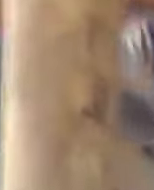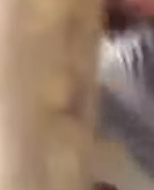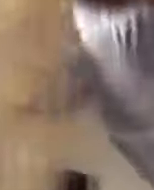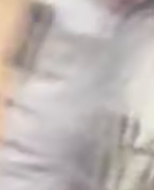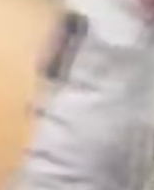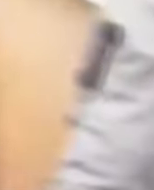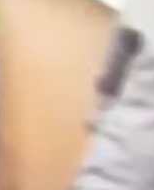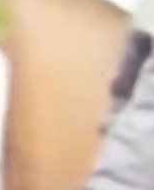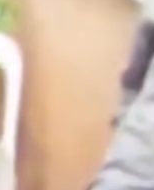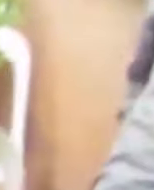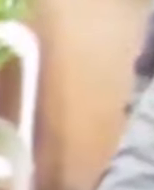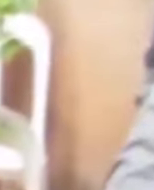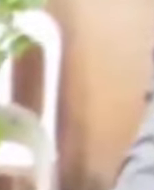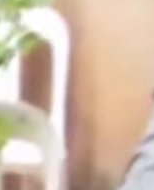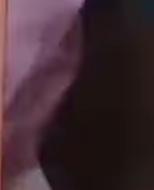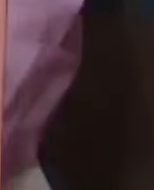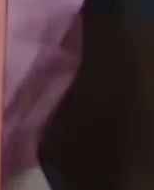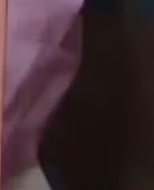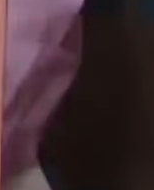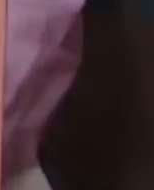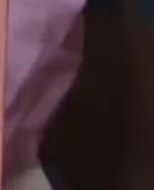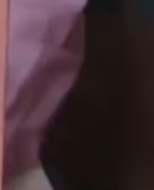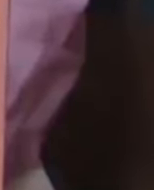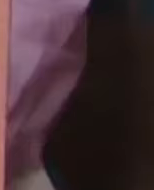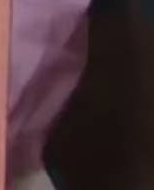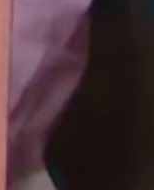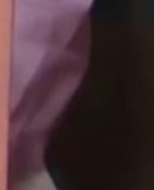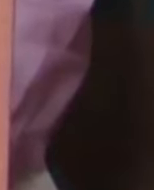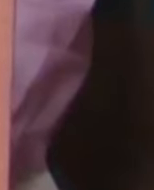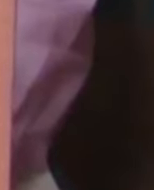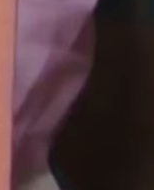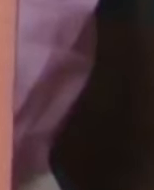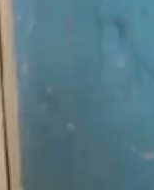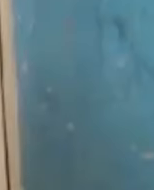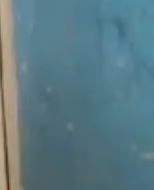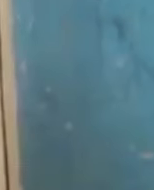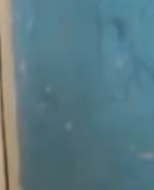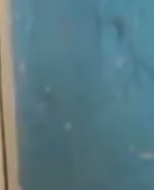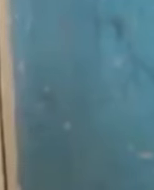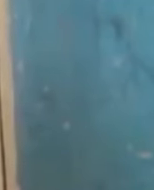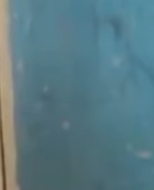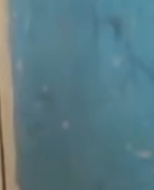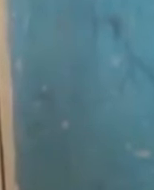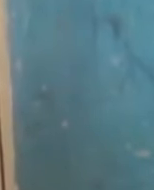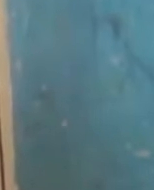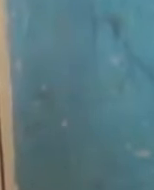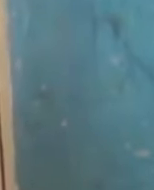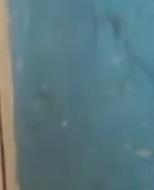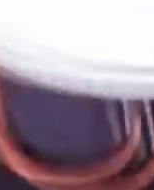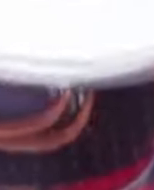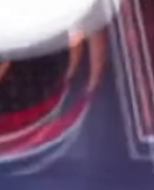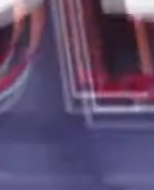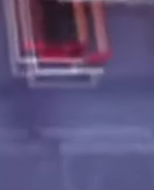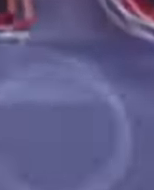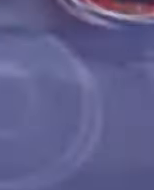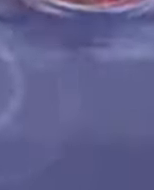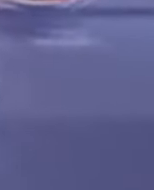Mulekwa akoze olutalo bwakitegedde nti kitaawe teyamulaamira ku bya bugagga bye. Yamulekera mumbwa.